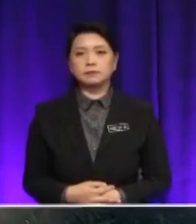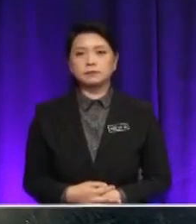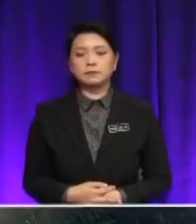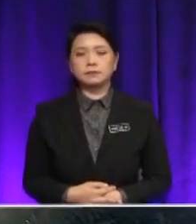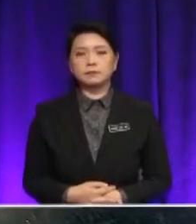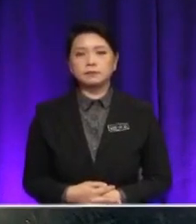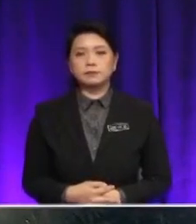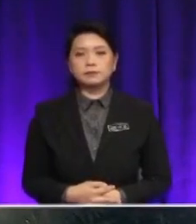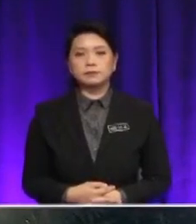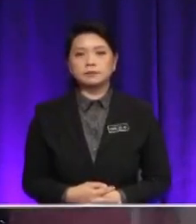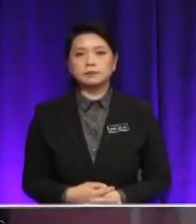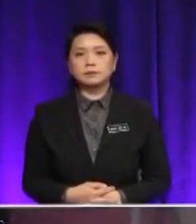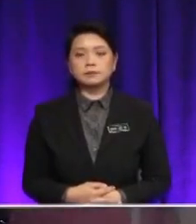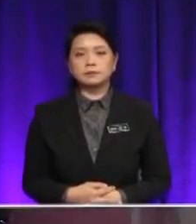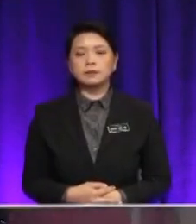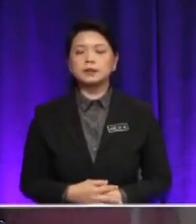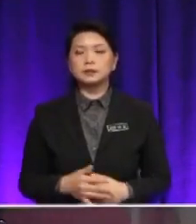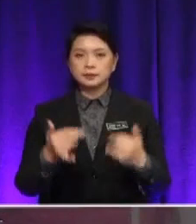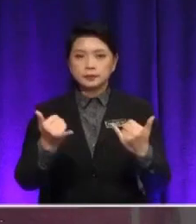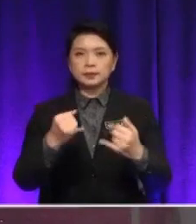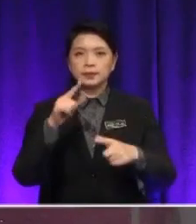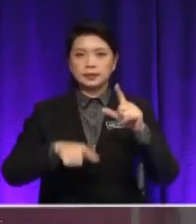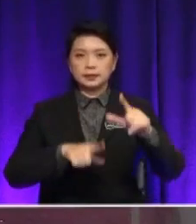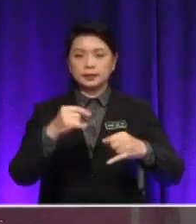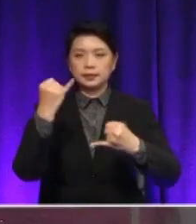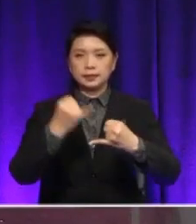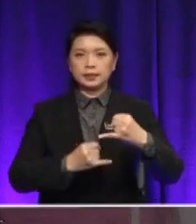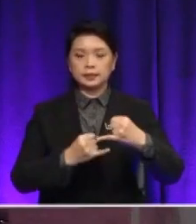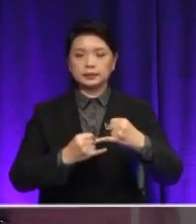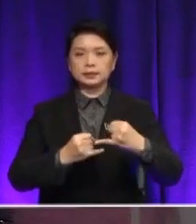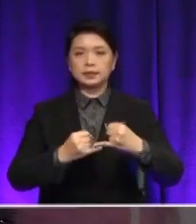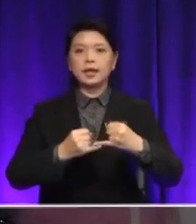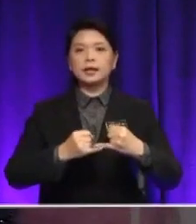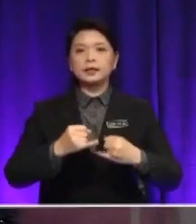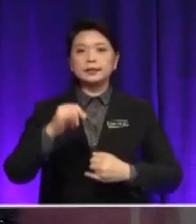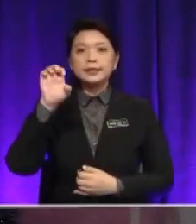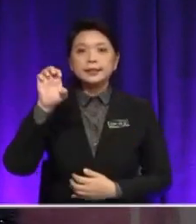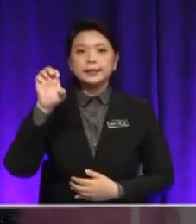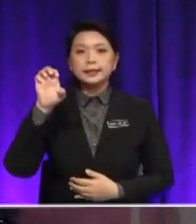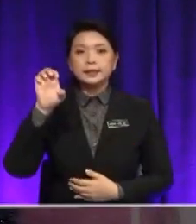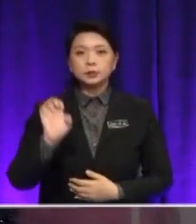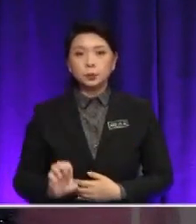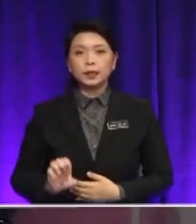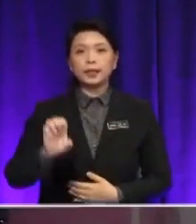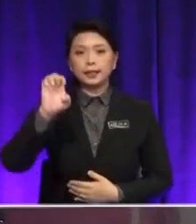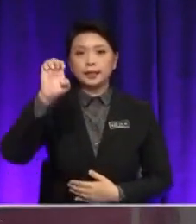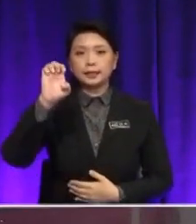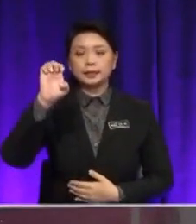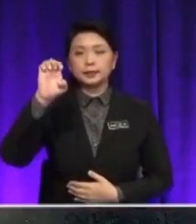Elevation iaitu dongakkan, iaitu langkah yang terakhir dalam rise. Langkah yang keempat. siapa yang tinggal sekarang ni? Angkat